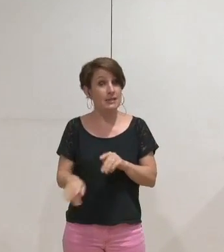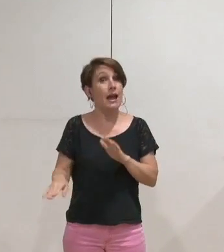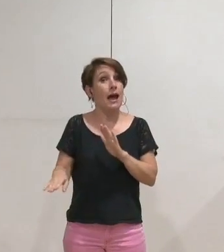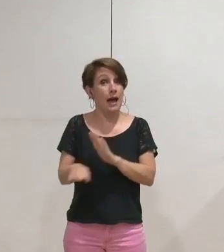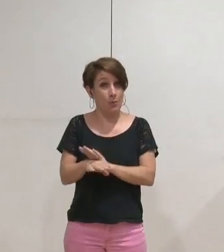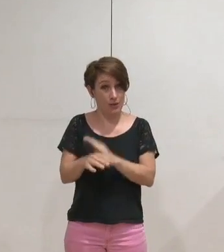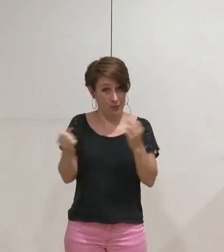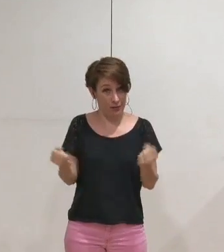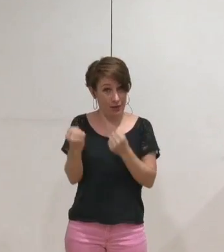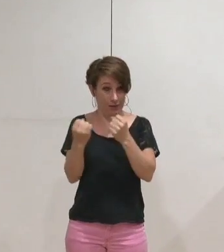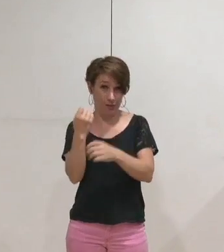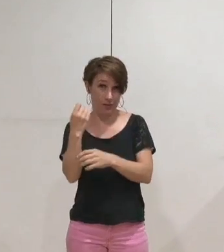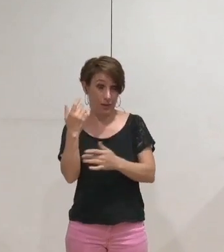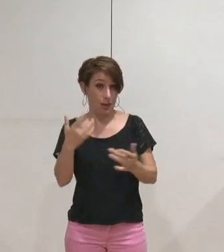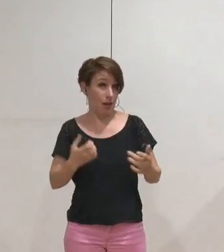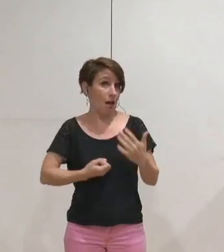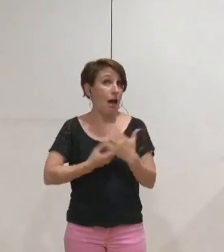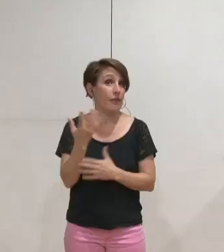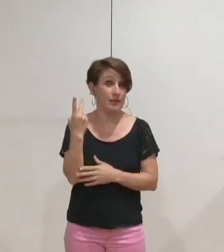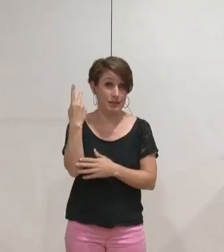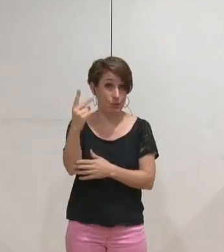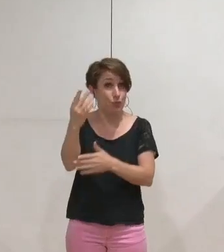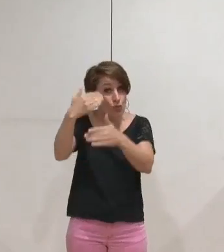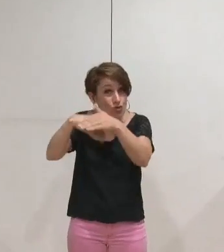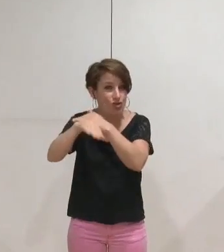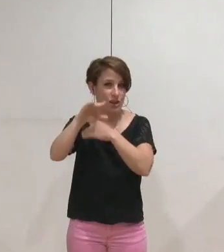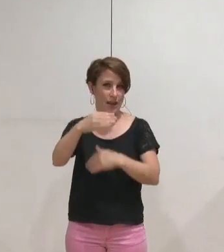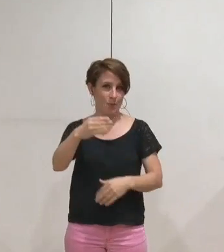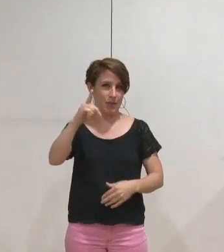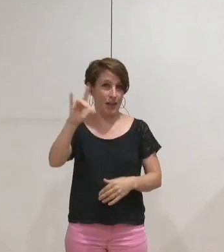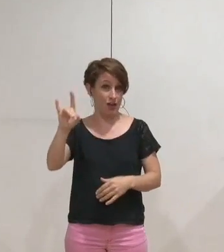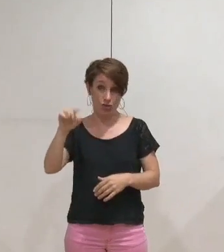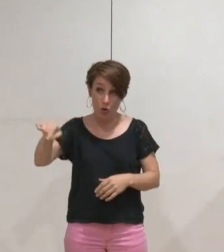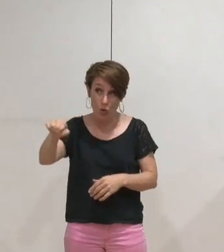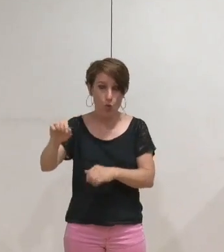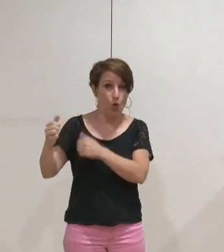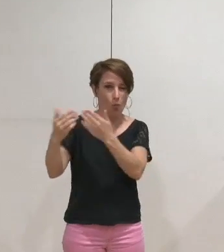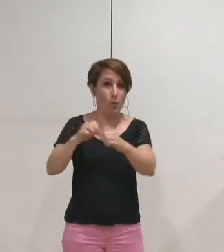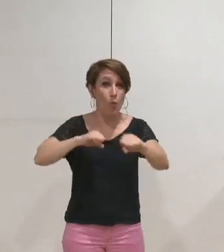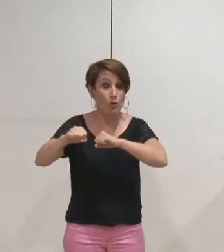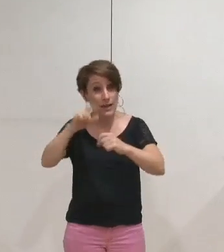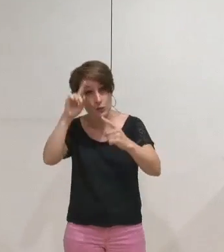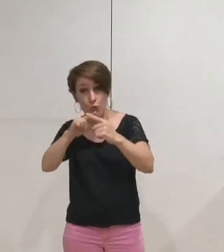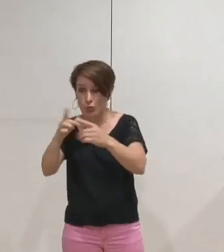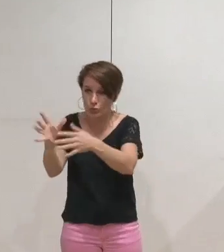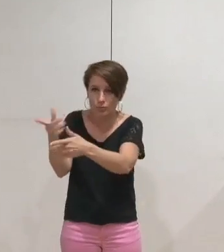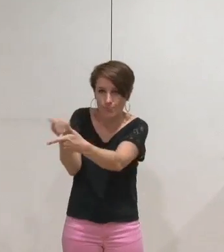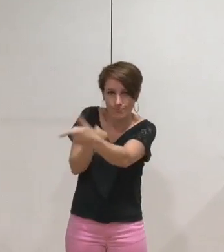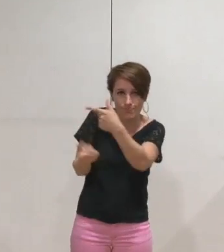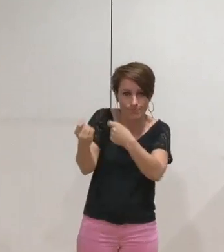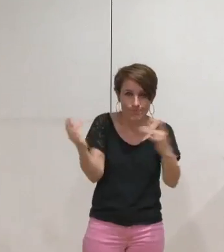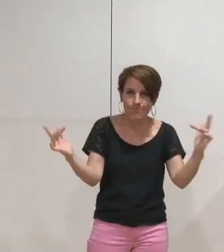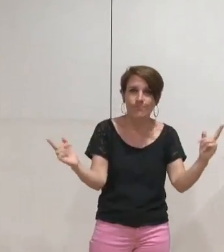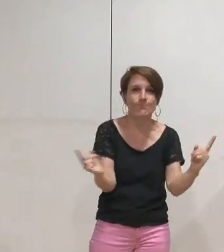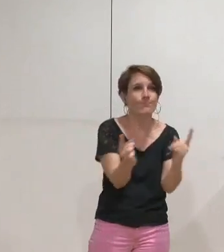activités artistiques qui se passe dans les MDH qu'elle propose des actions pour emmener vers et ces actions ce sont les